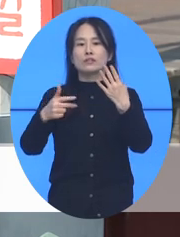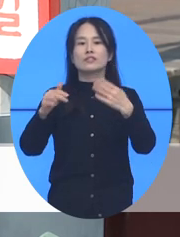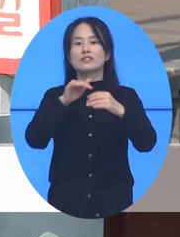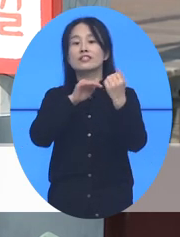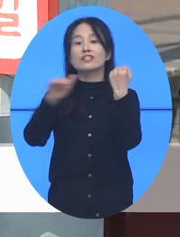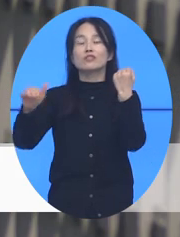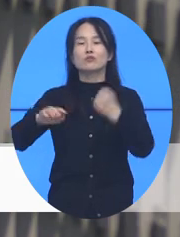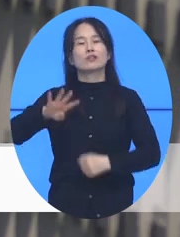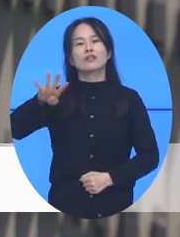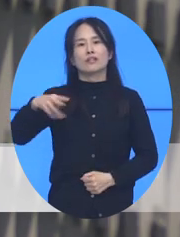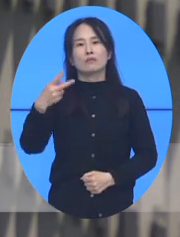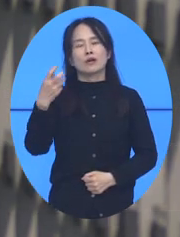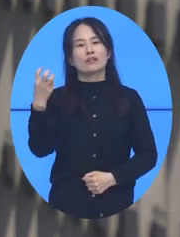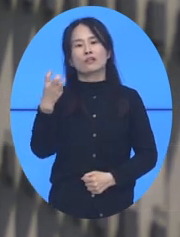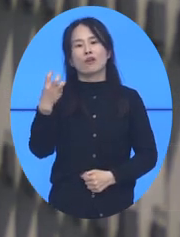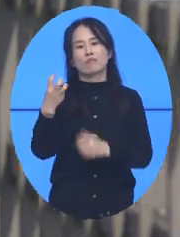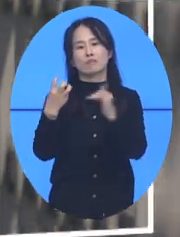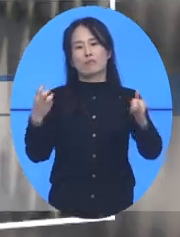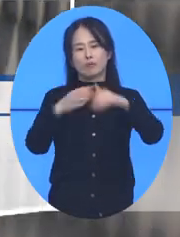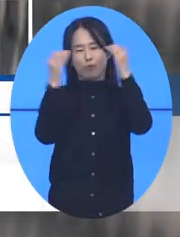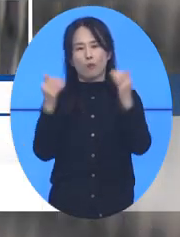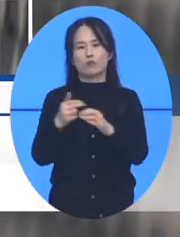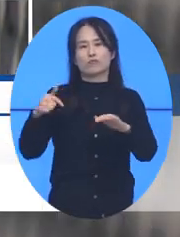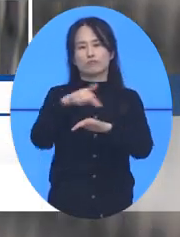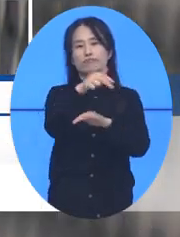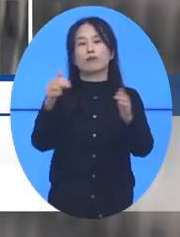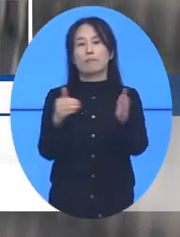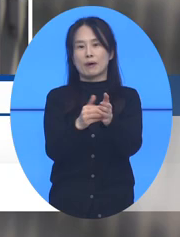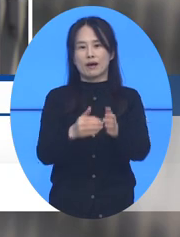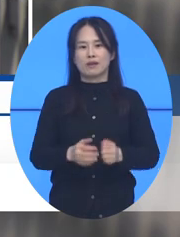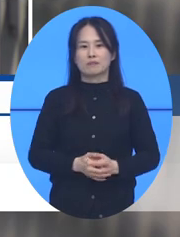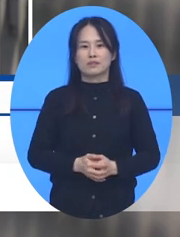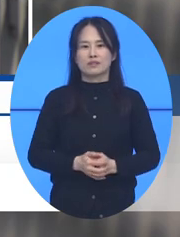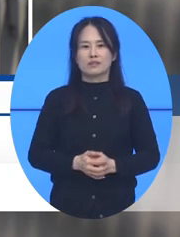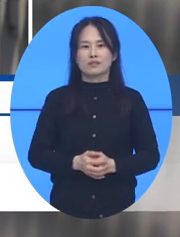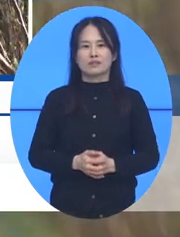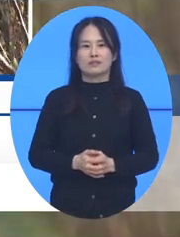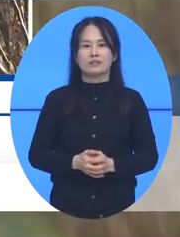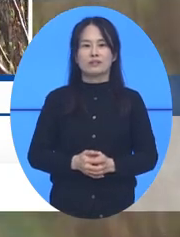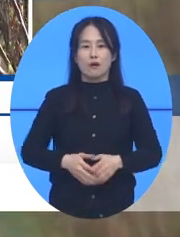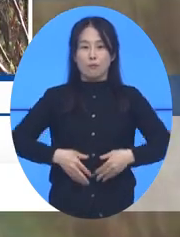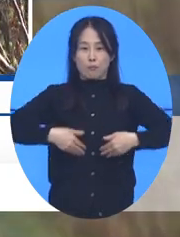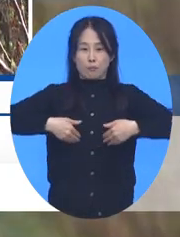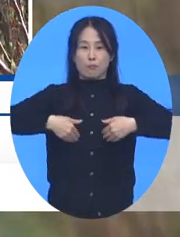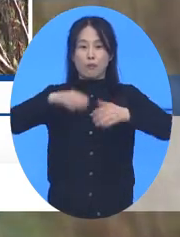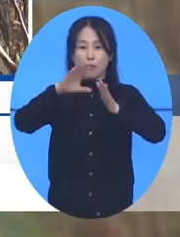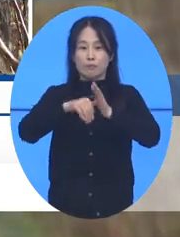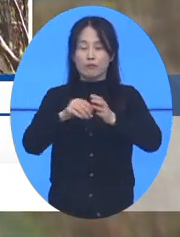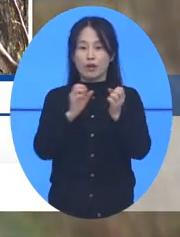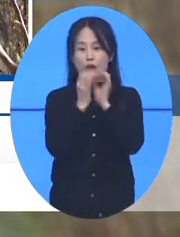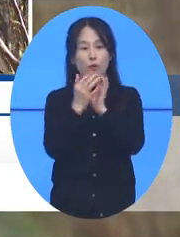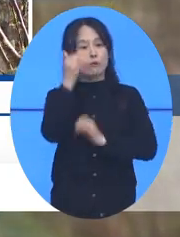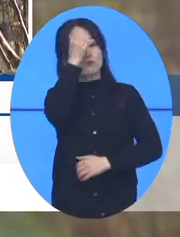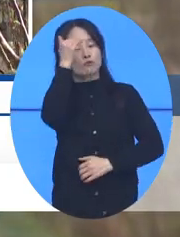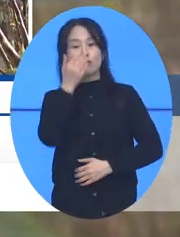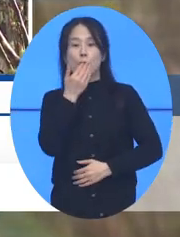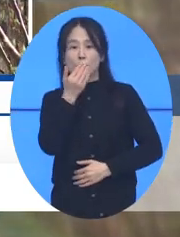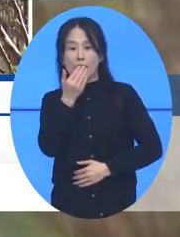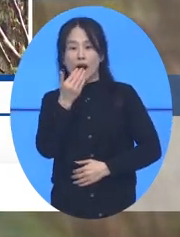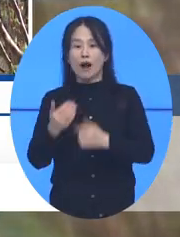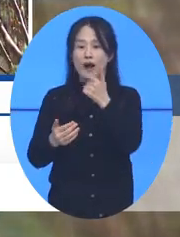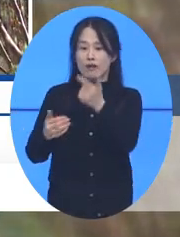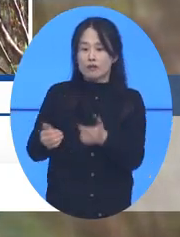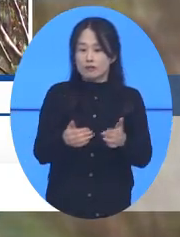30명이 경기 옛길을 완주했습니다 저희 그 봄철에 꽃도 볼 수 있고 육대를